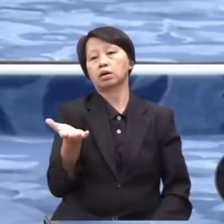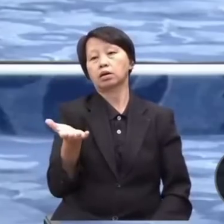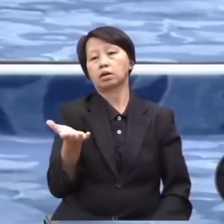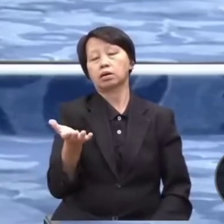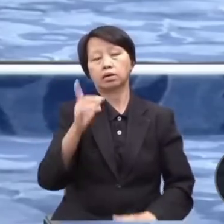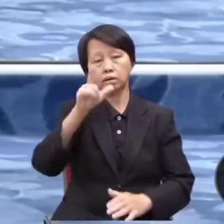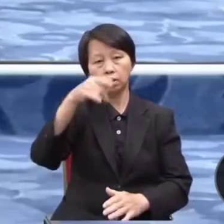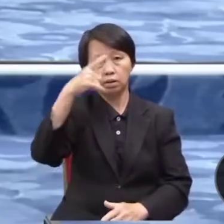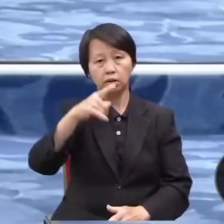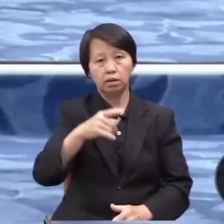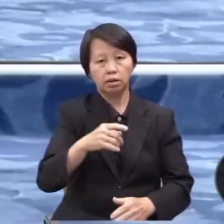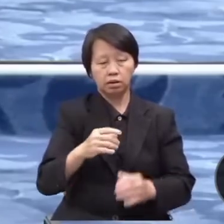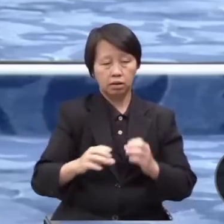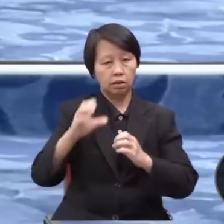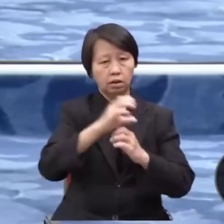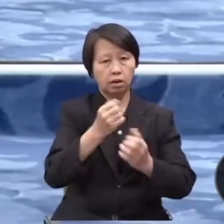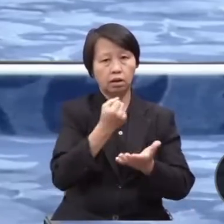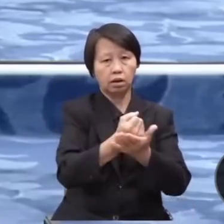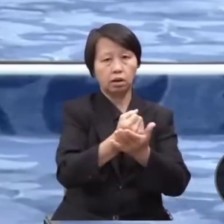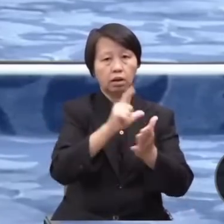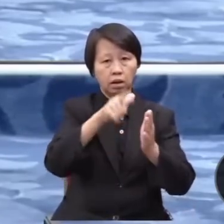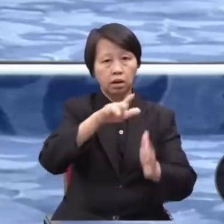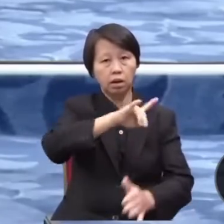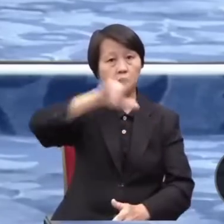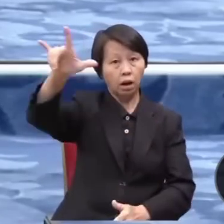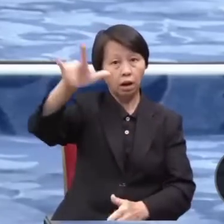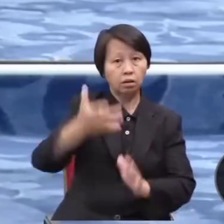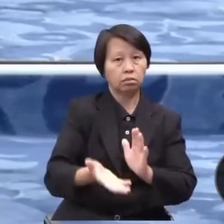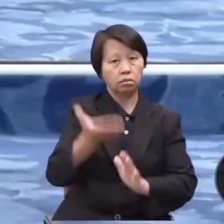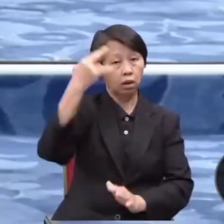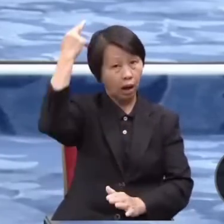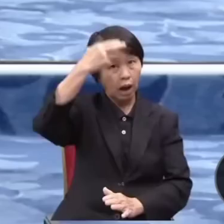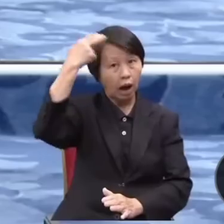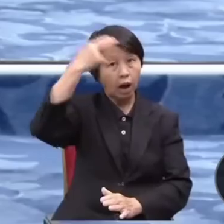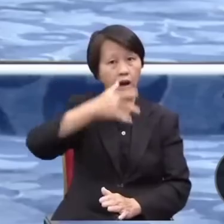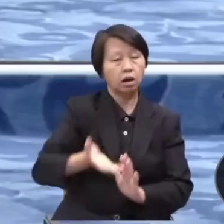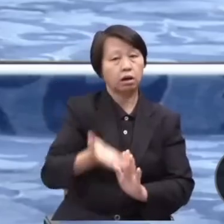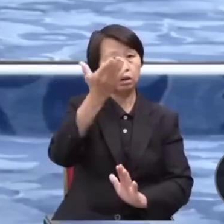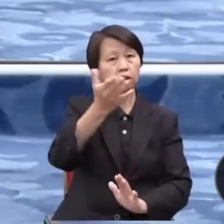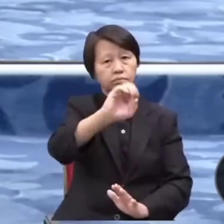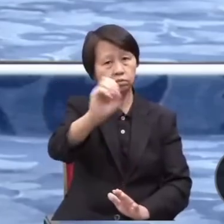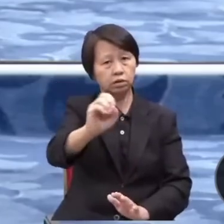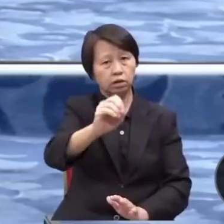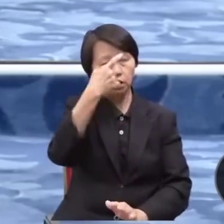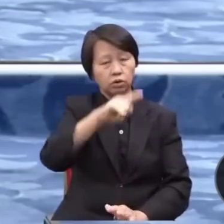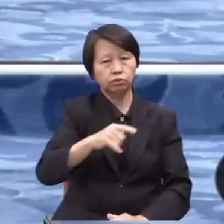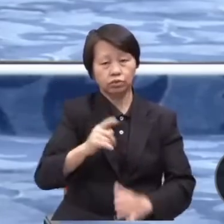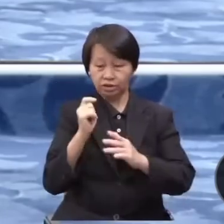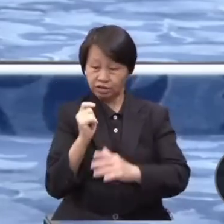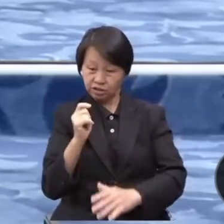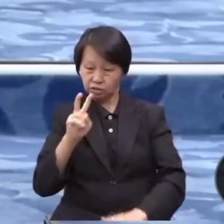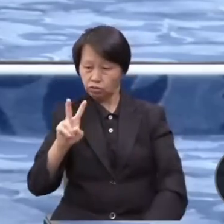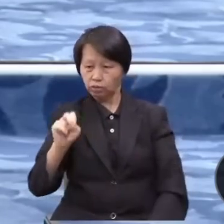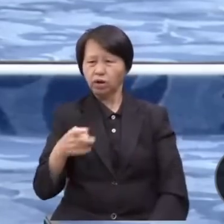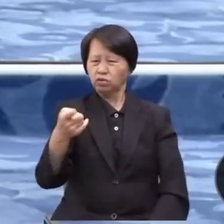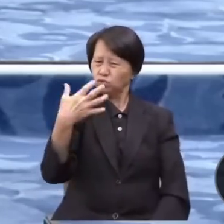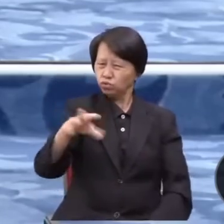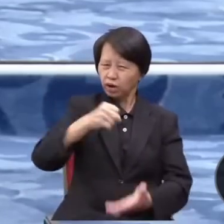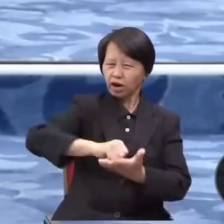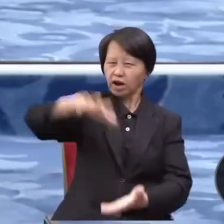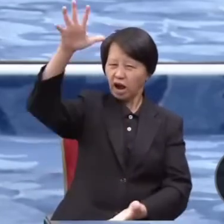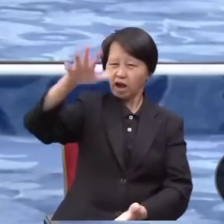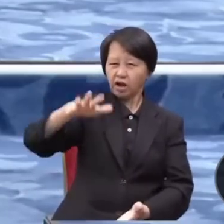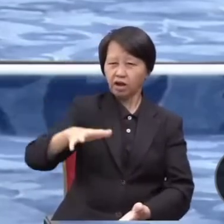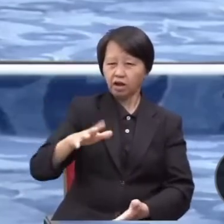Kemudian untuk subsidi haji, kita tak naikkan bagi rakyat. Yang dinaikkan itu untuk T20. Kamu dah kaya benar,